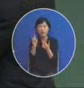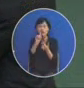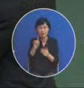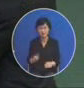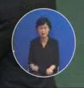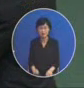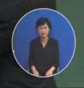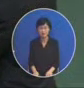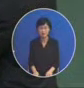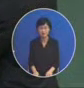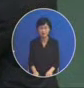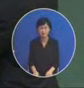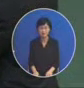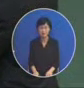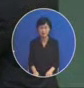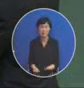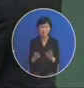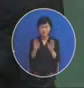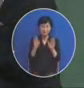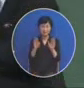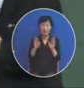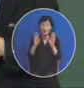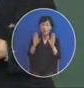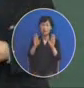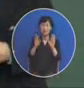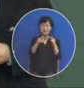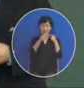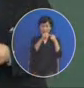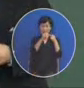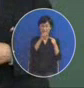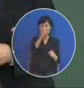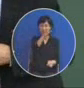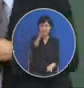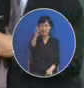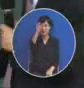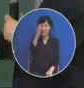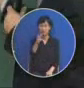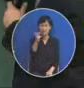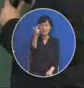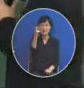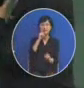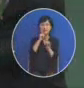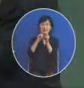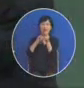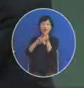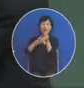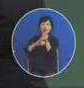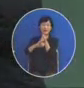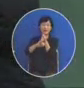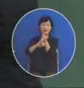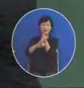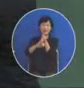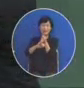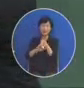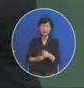this covenant, what happens? 자, 이 갈보리산 언약의